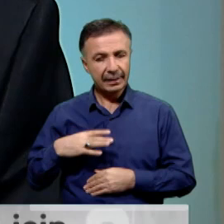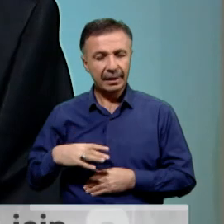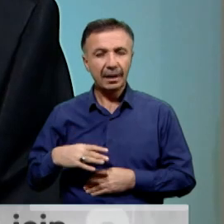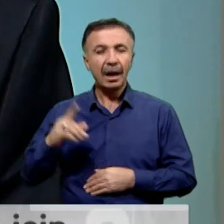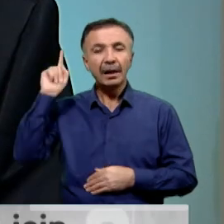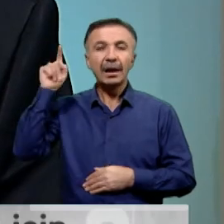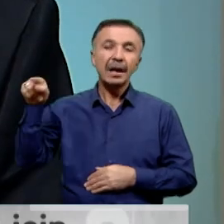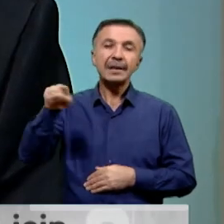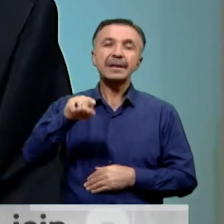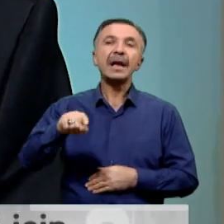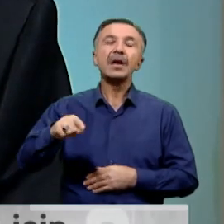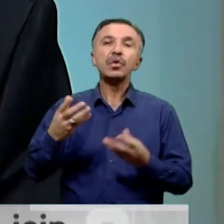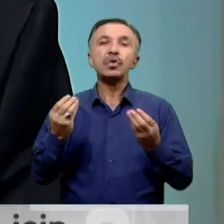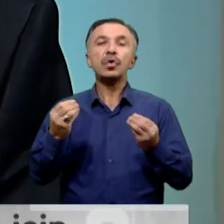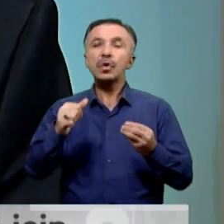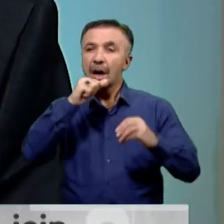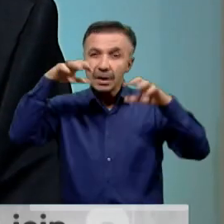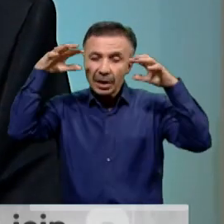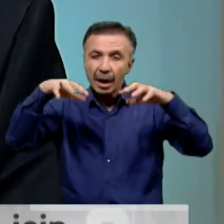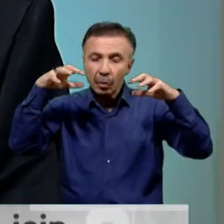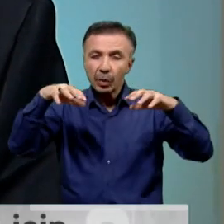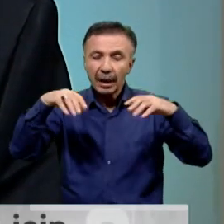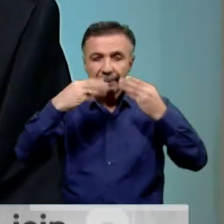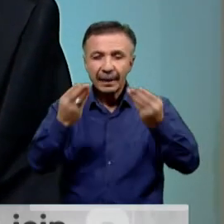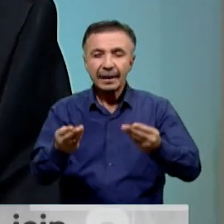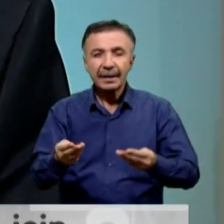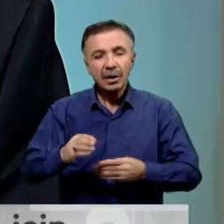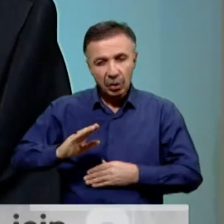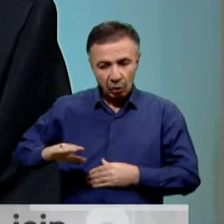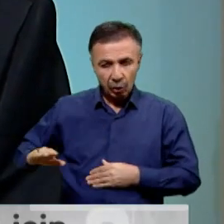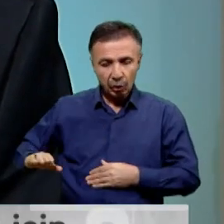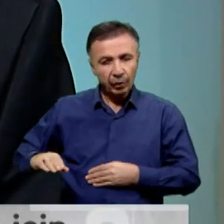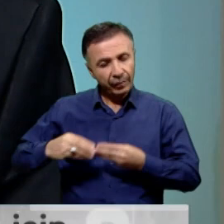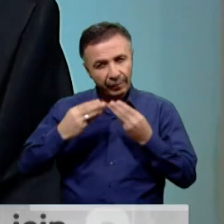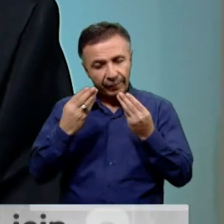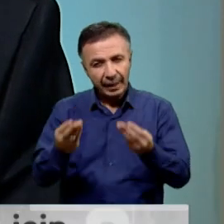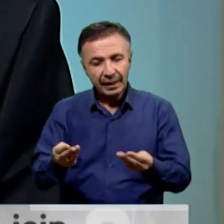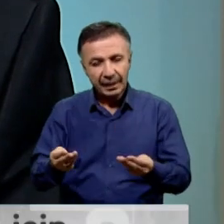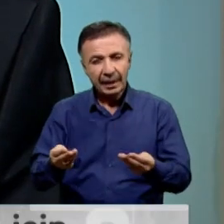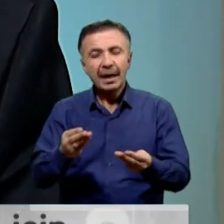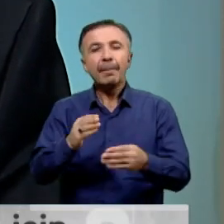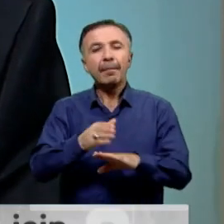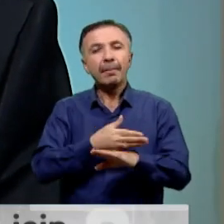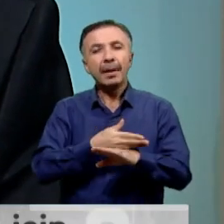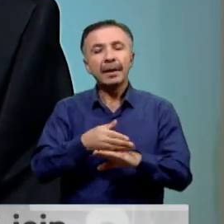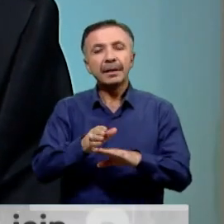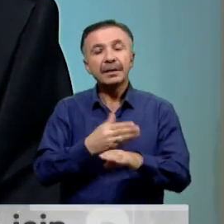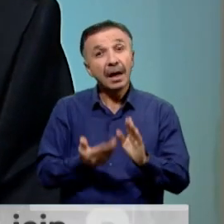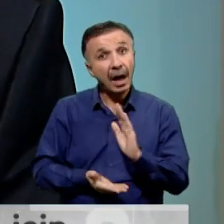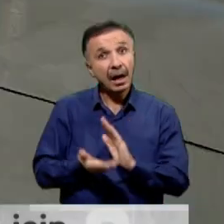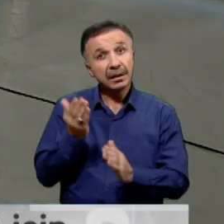verir. Çoluk çocuğunuz malınızı artırır. Bakın istiğfar. Resulullah Aleyhisselam'ın hadisiyle ne